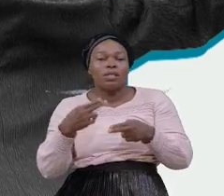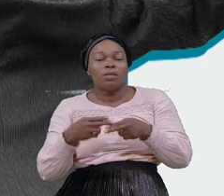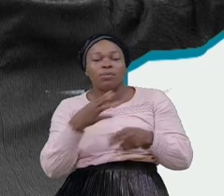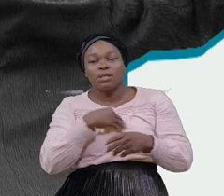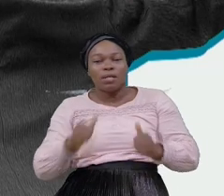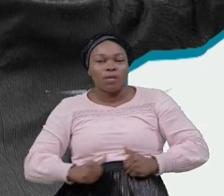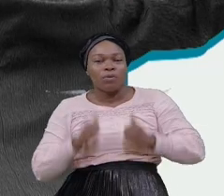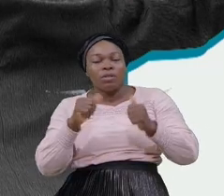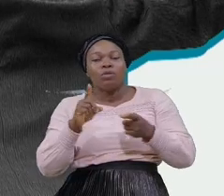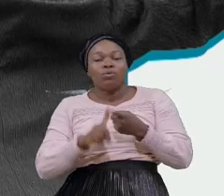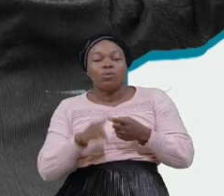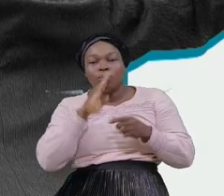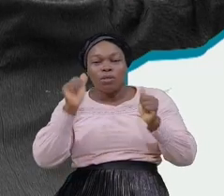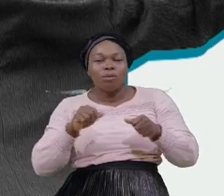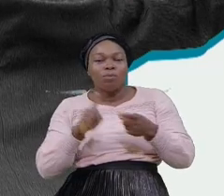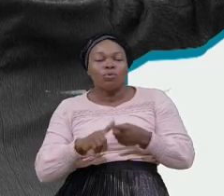les noms corrects